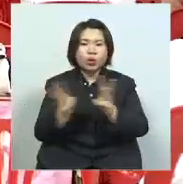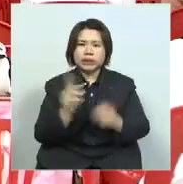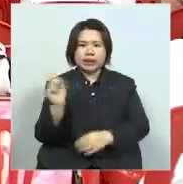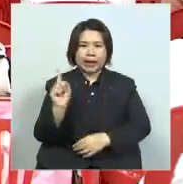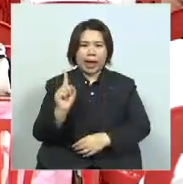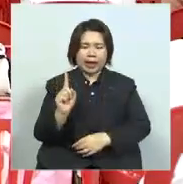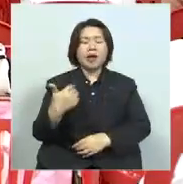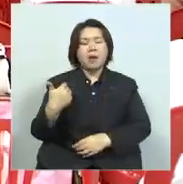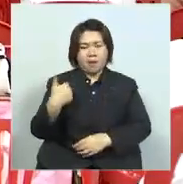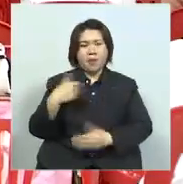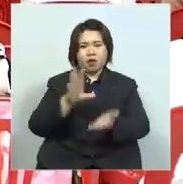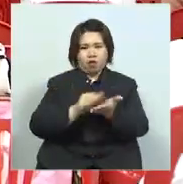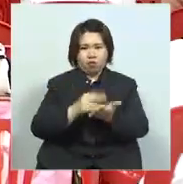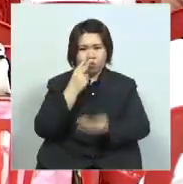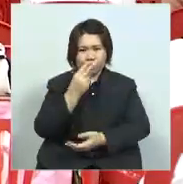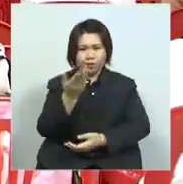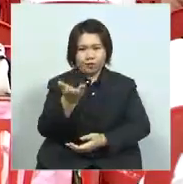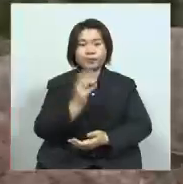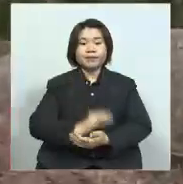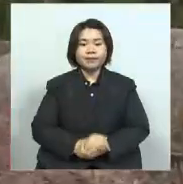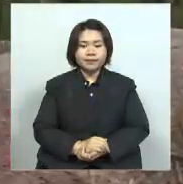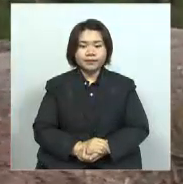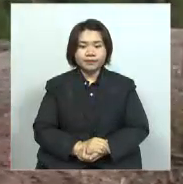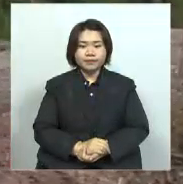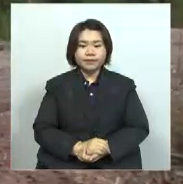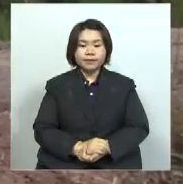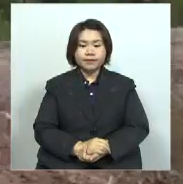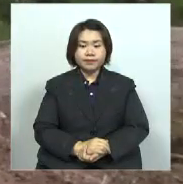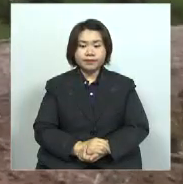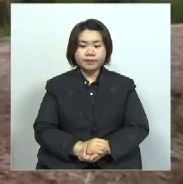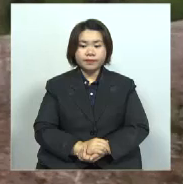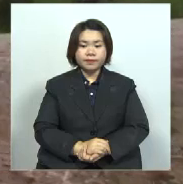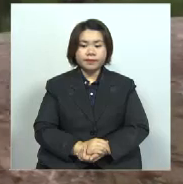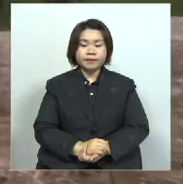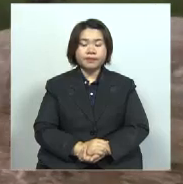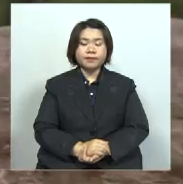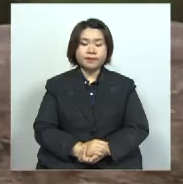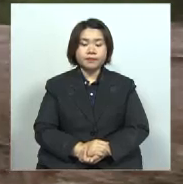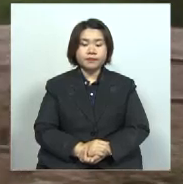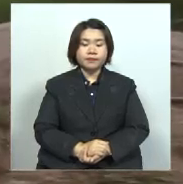ไรบ้างติดตามรายละเอียดเรื่องนี้จากรายงานกันค่ะ มาเรา